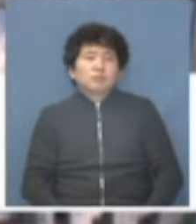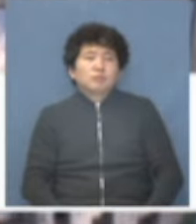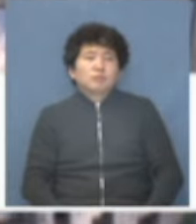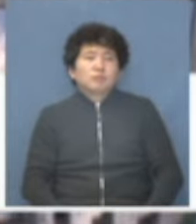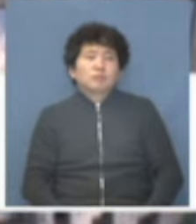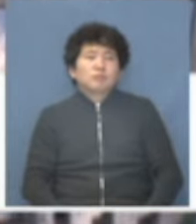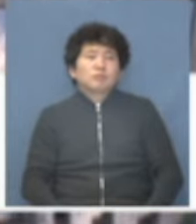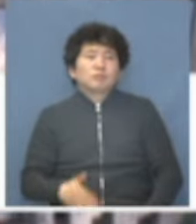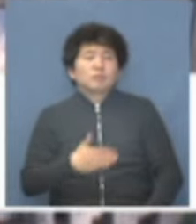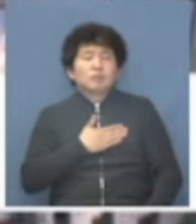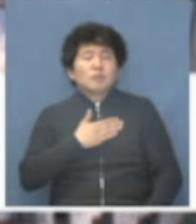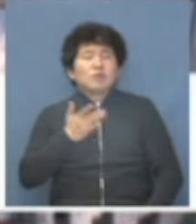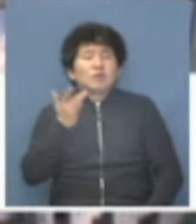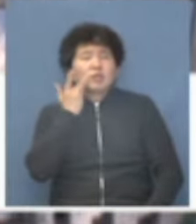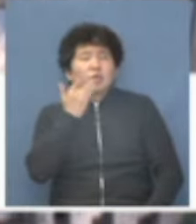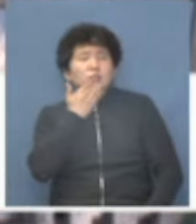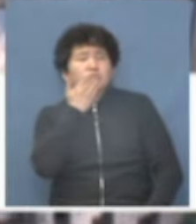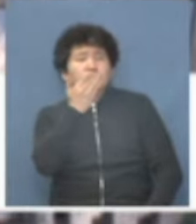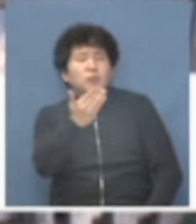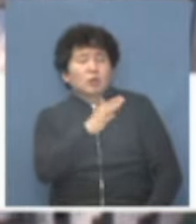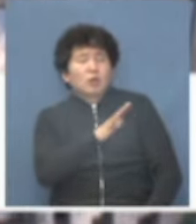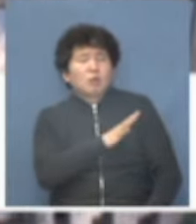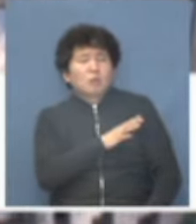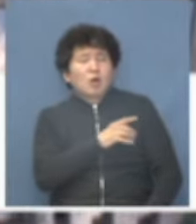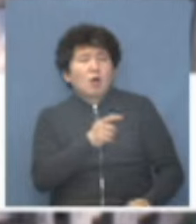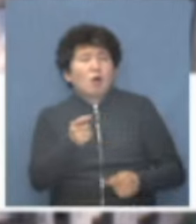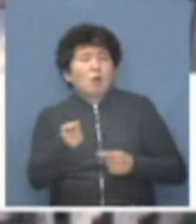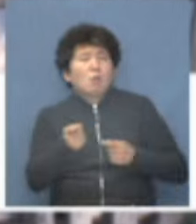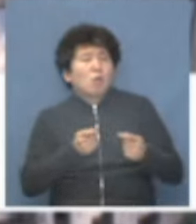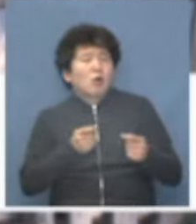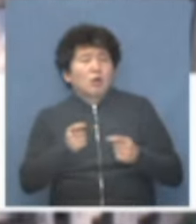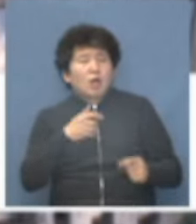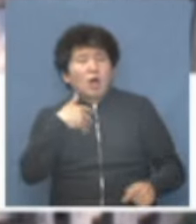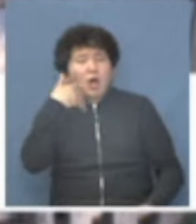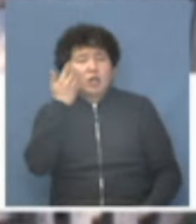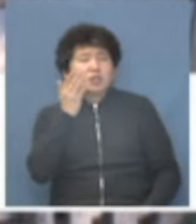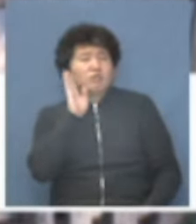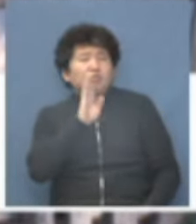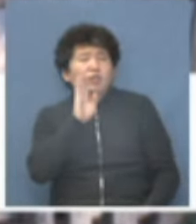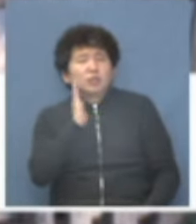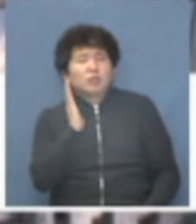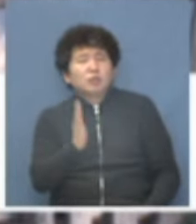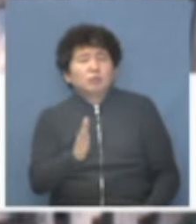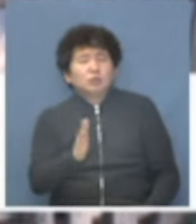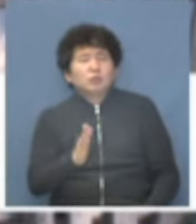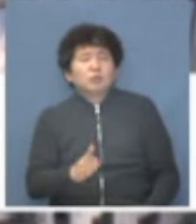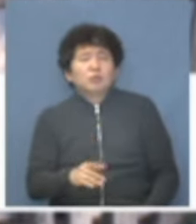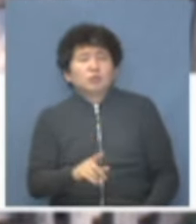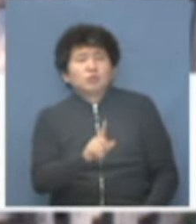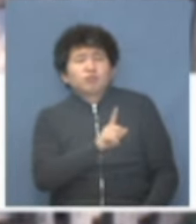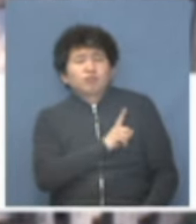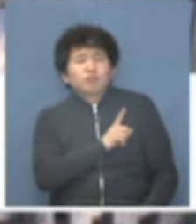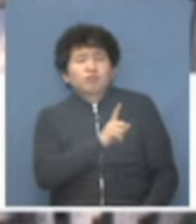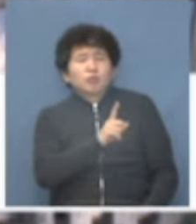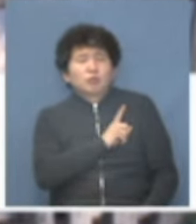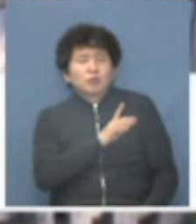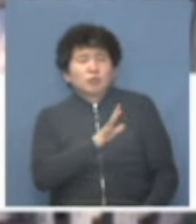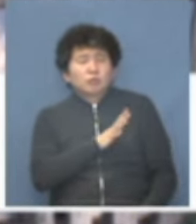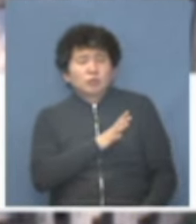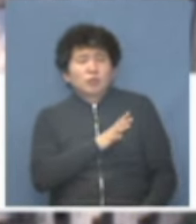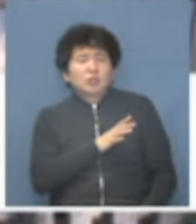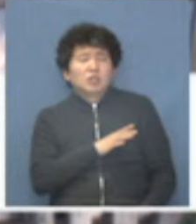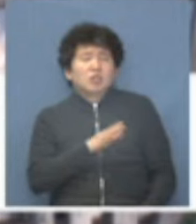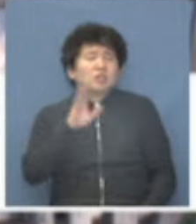Мы постоянно спрашивали у местных властей, когда же проведут воду. Вот на протяжении многих лет приходилось приносить ее из колодца или